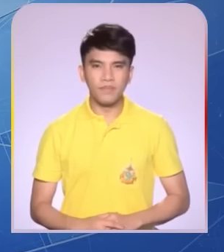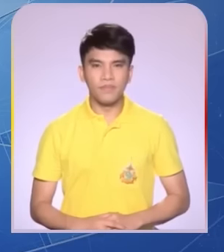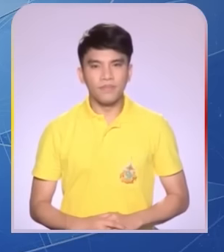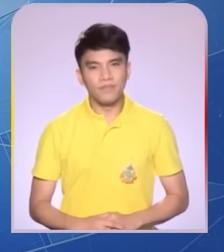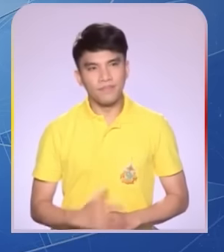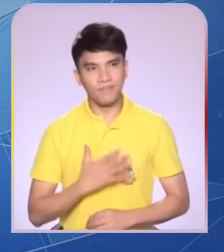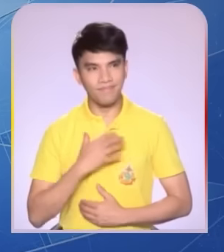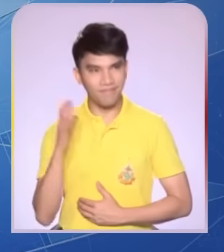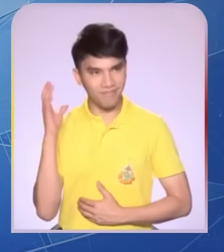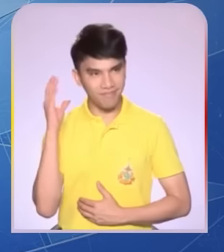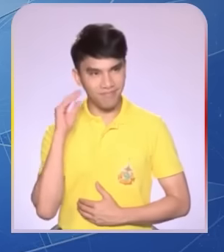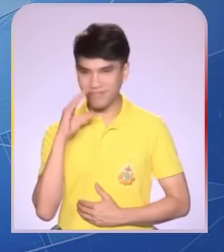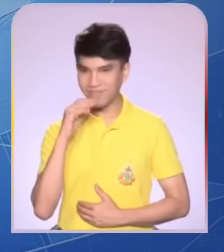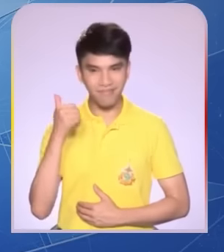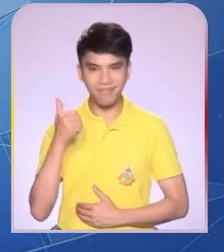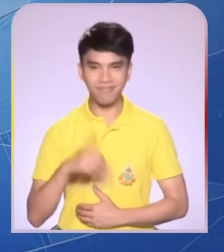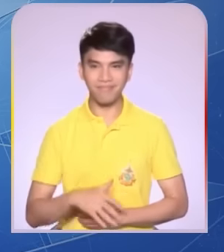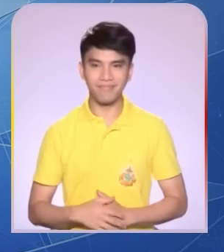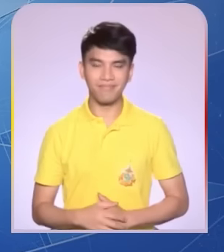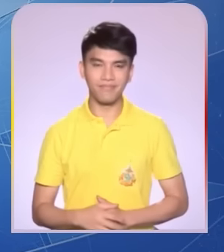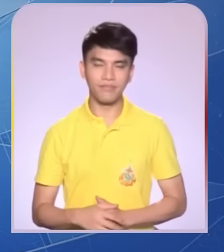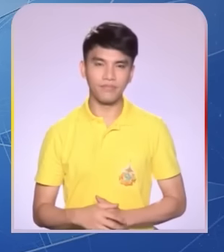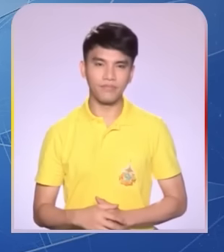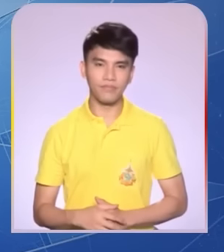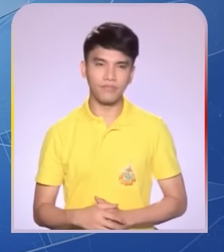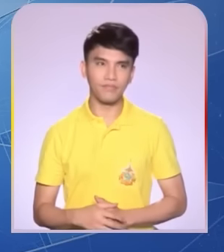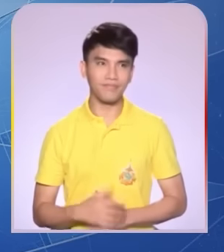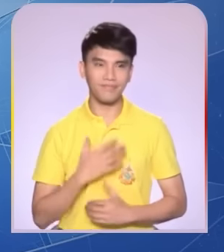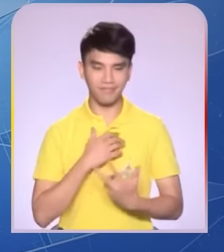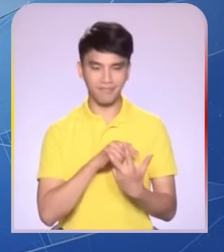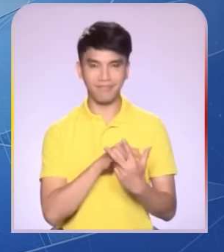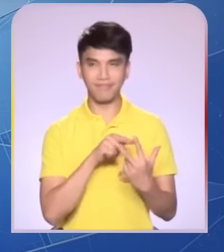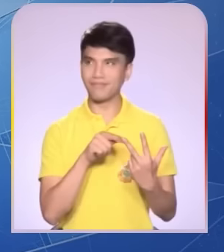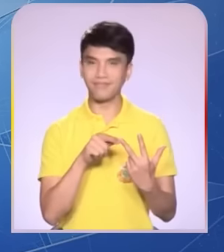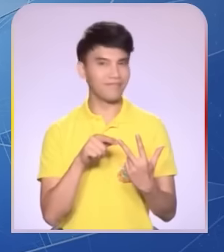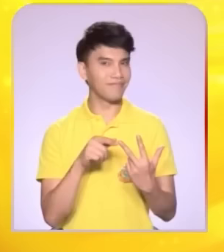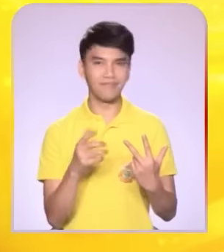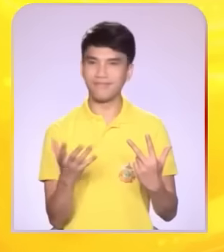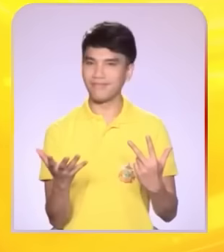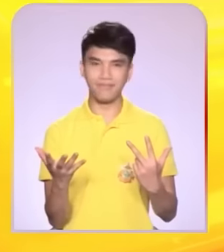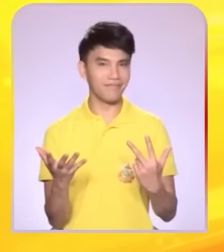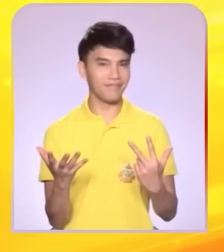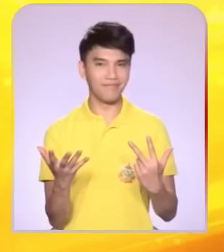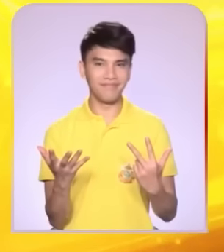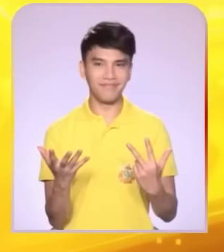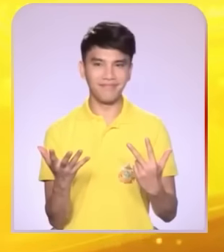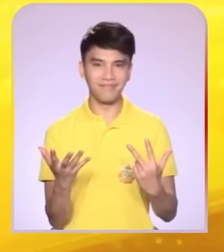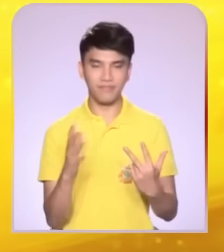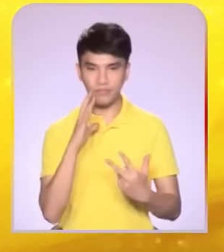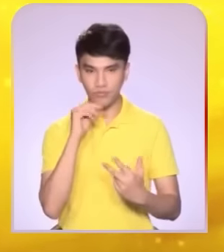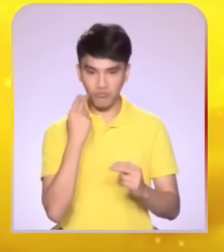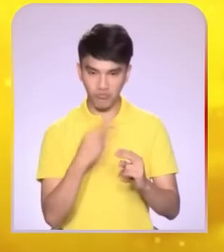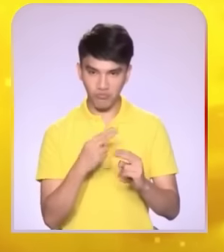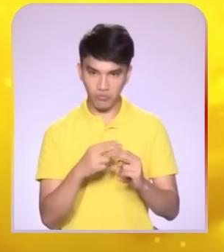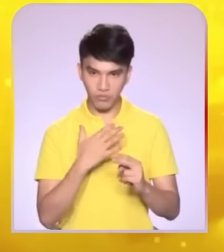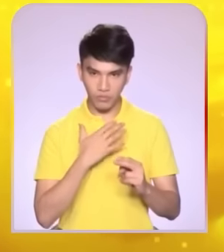นี่เราฟังกันเราไม่พูดอะไรเลยคุณผู้ช ม เราสามคนมองหน้ากันแล้วก็ แต่เขาพูดชื่อแ